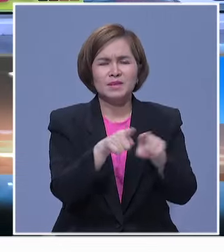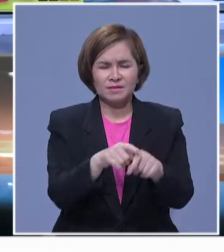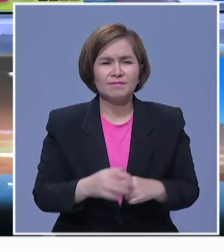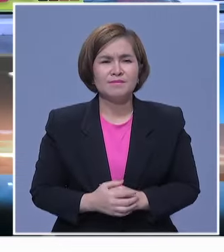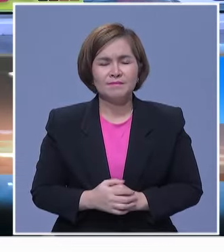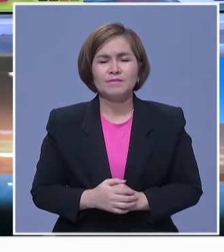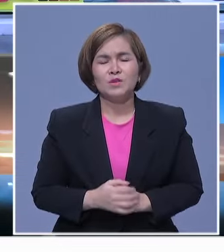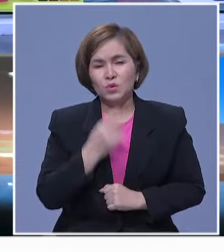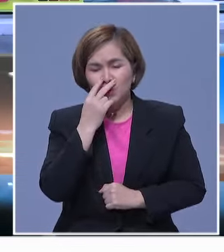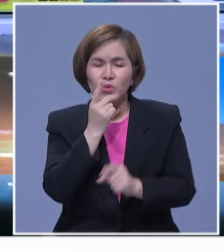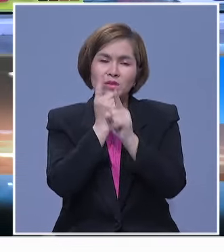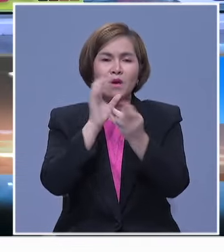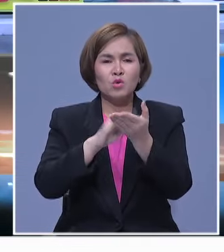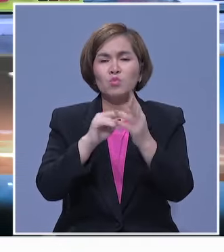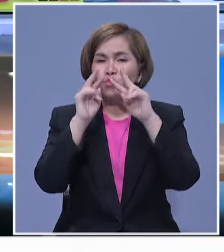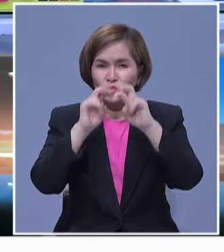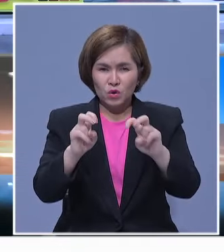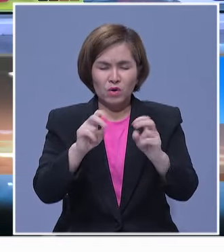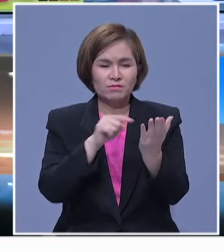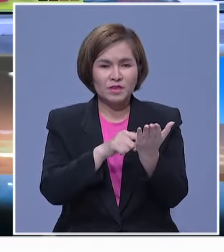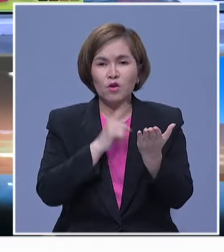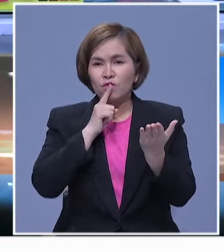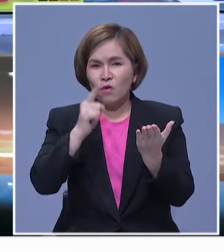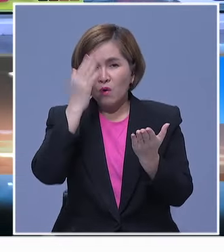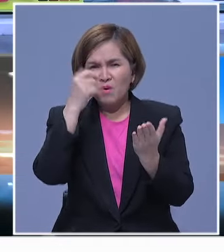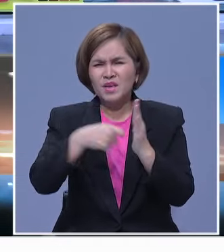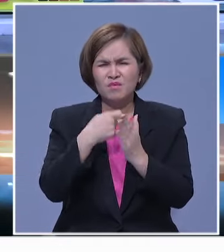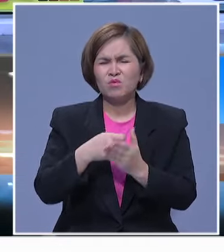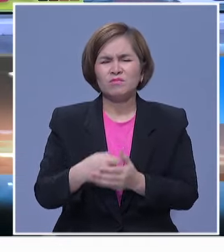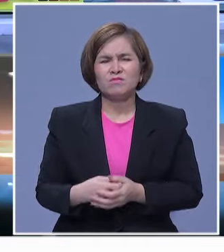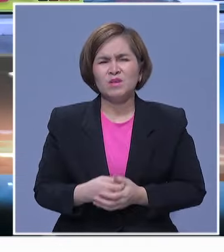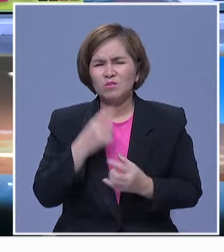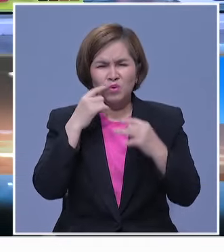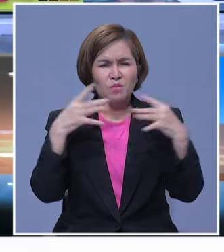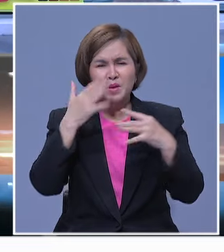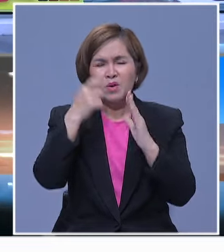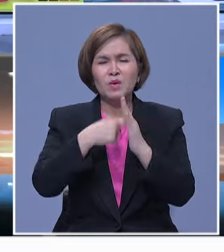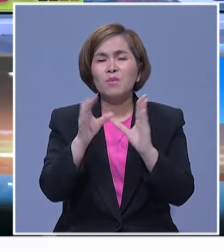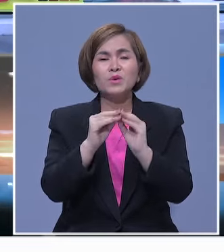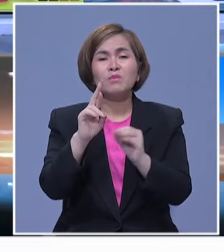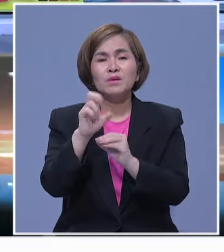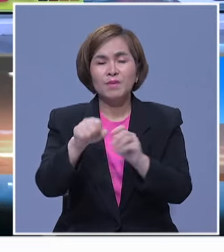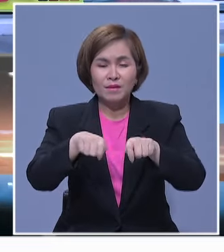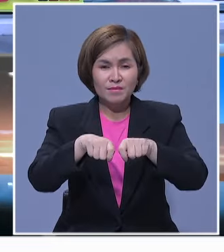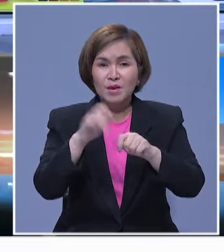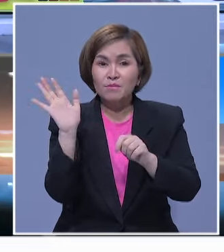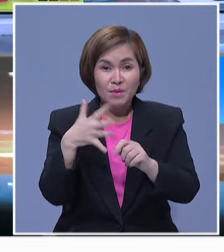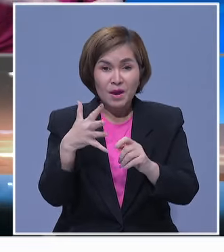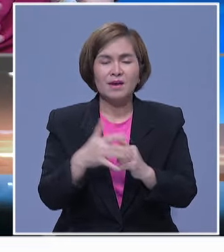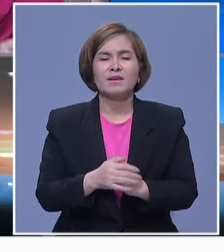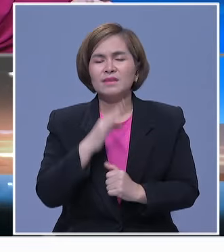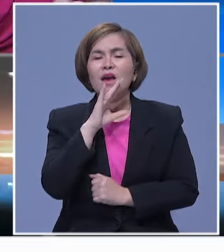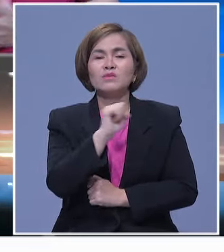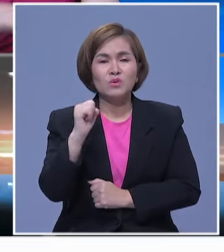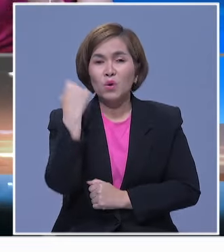ไปฟังคุณไพศาลนะคะวิเคราะห์ว่าการร้องเรียนดังกล่าวบอกว่าเป็นการร้องเรียนที่เลอะเทอะเพราะการขาดประชุมสภาอธิบายแบบนี้ว่าส.ส.